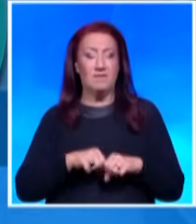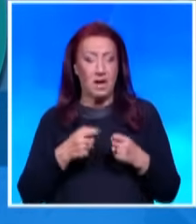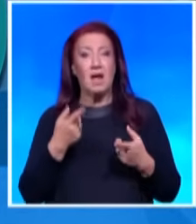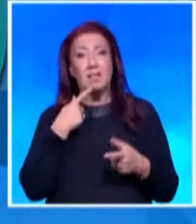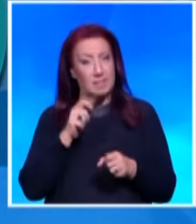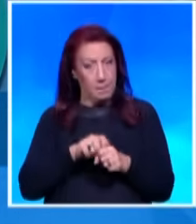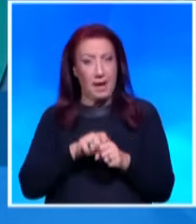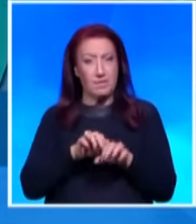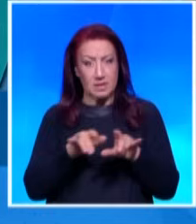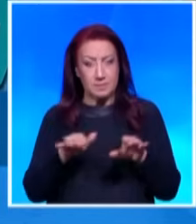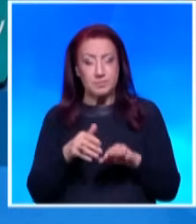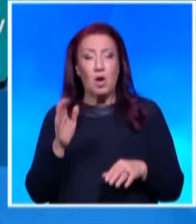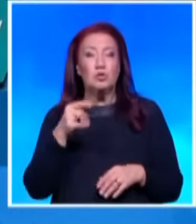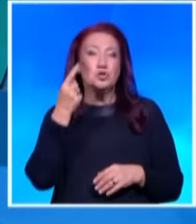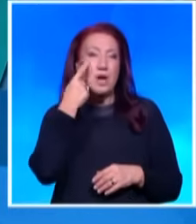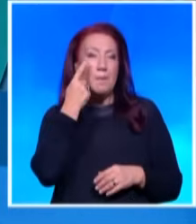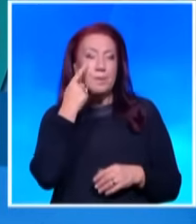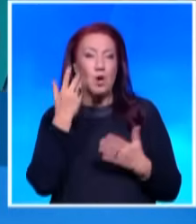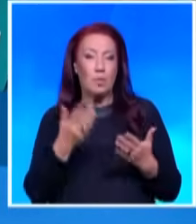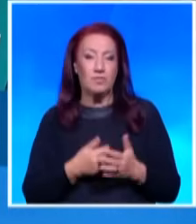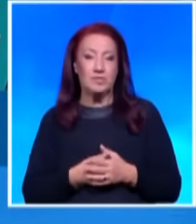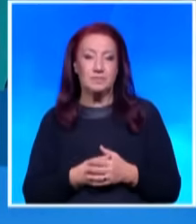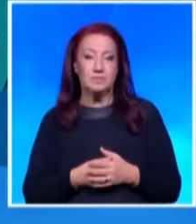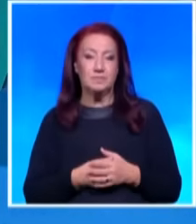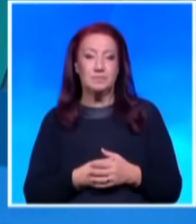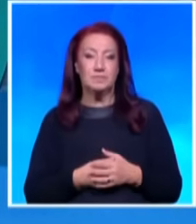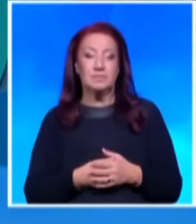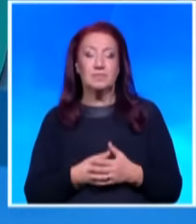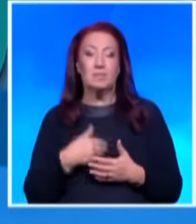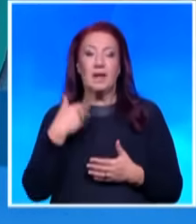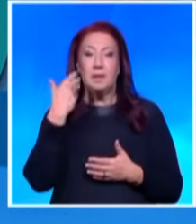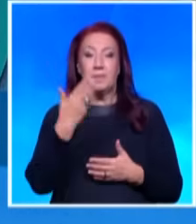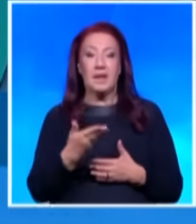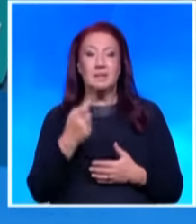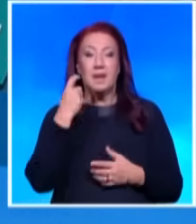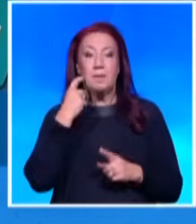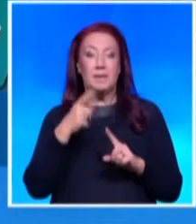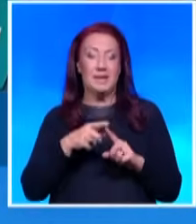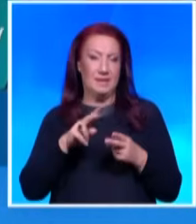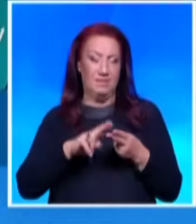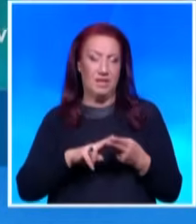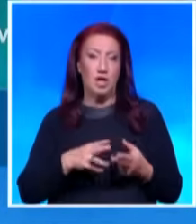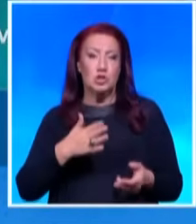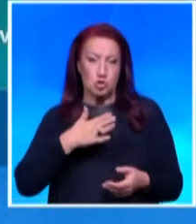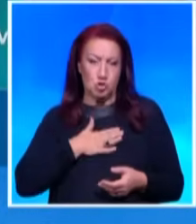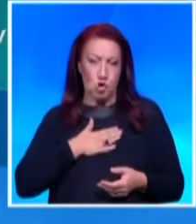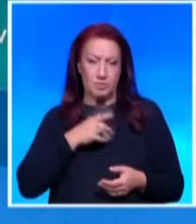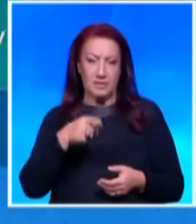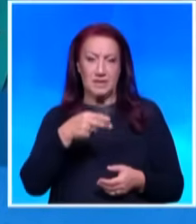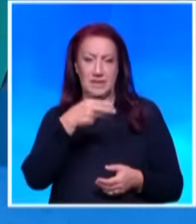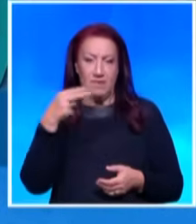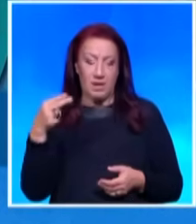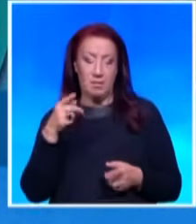е, но все още се тества. Пред BTV собственикът на фирмата, която всъщност е отговорна